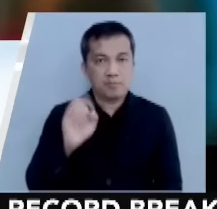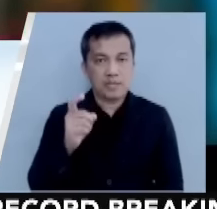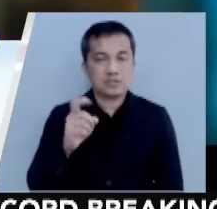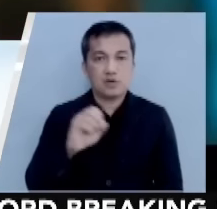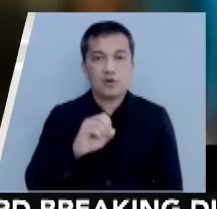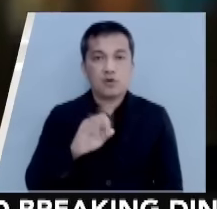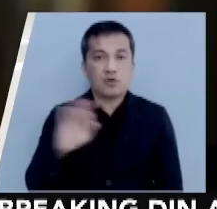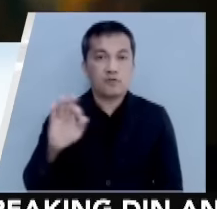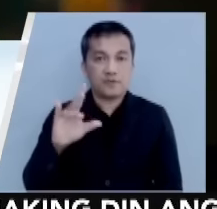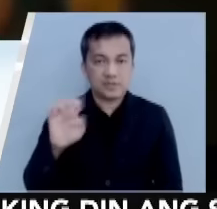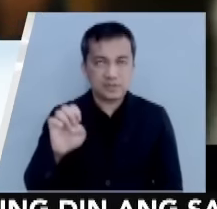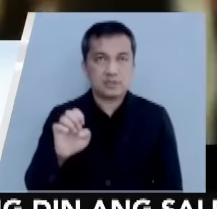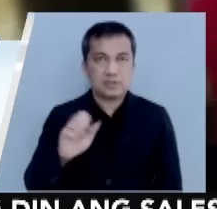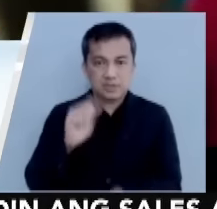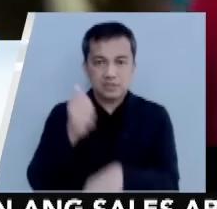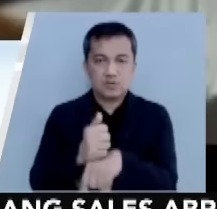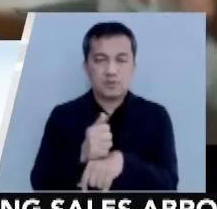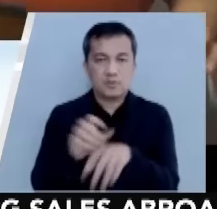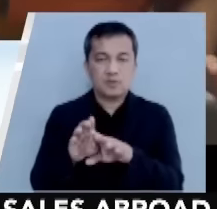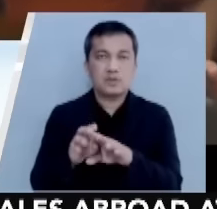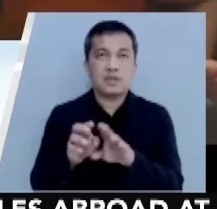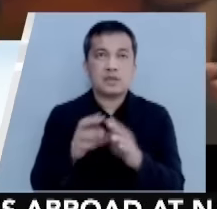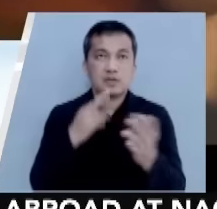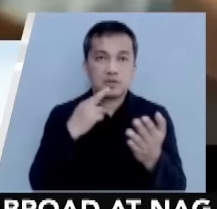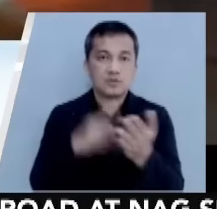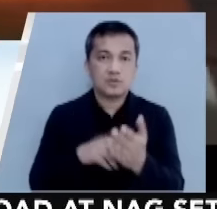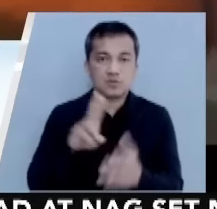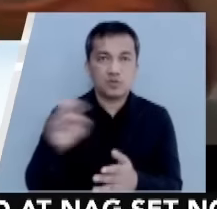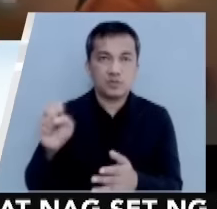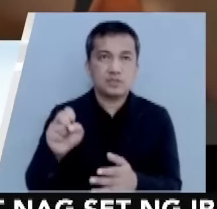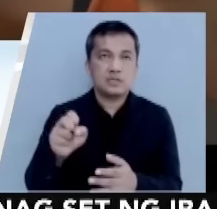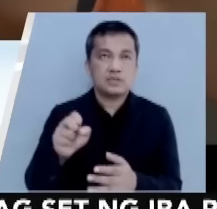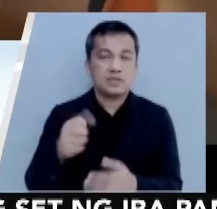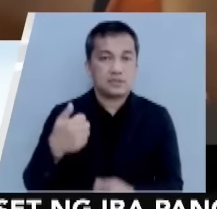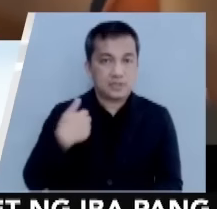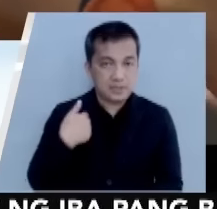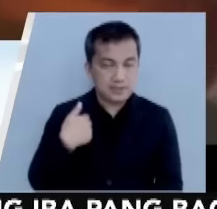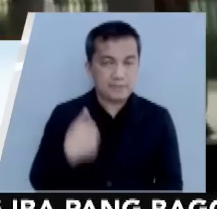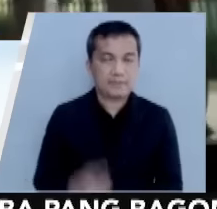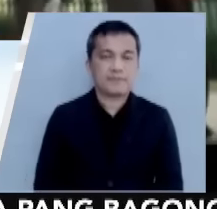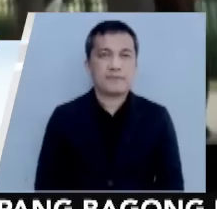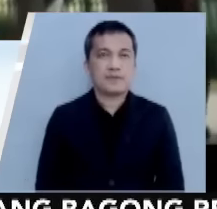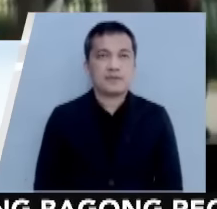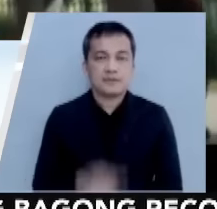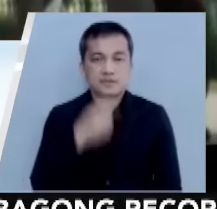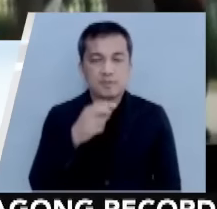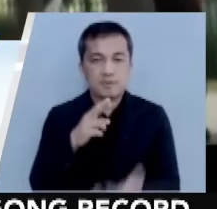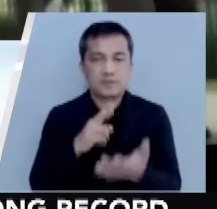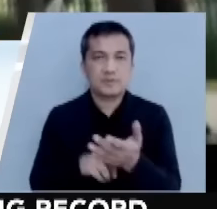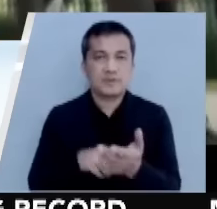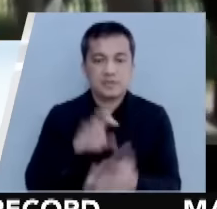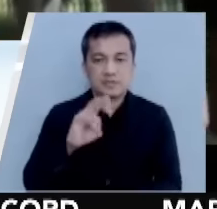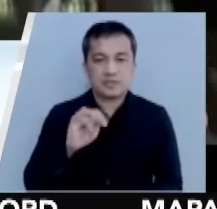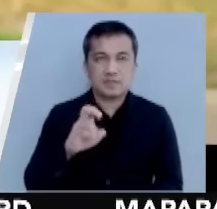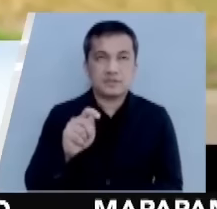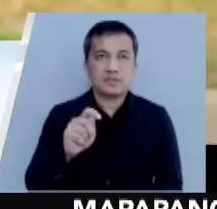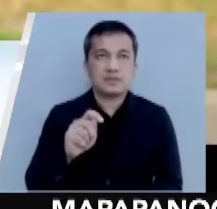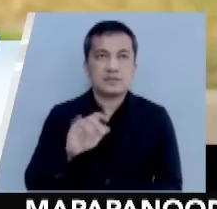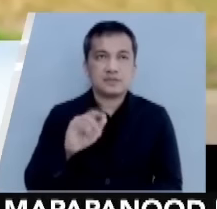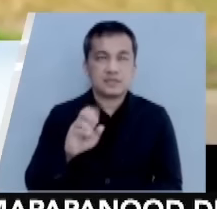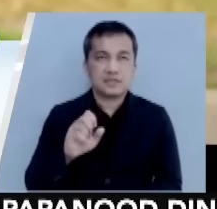ang opening record ang Hello Love Again sa US at Canada. Ayon sa ulat ng entertainment sites na Deadline at